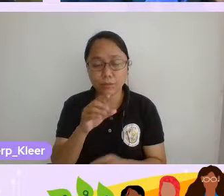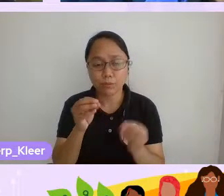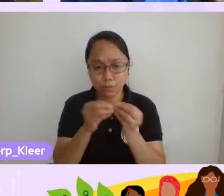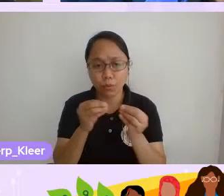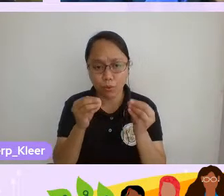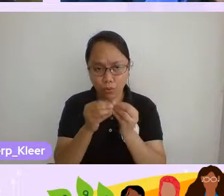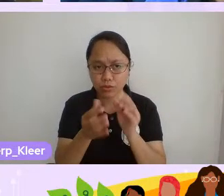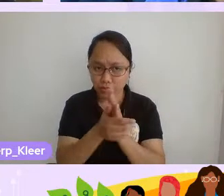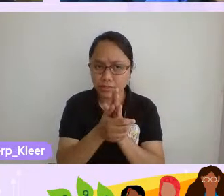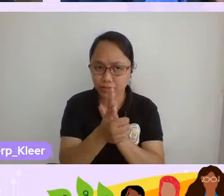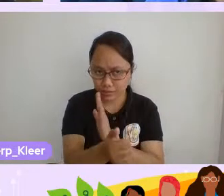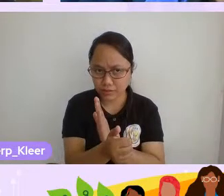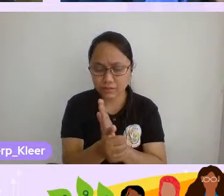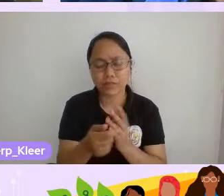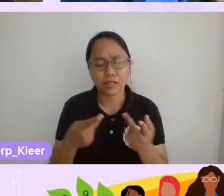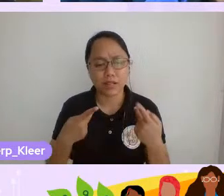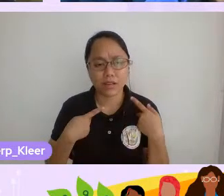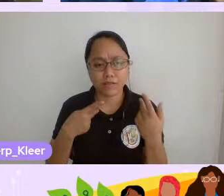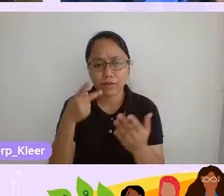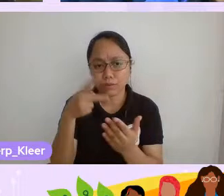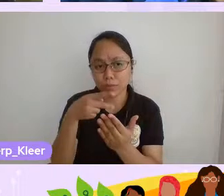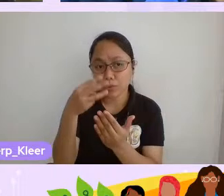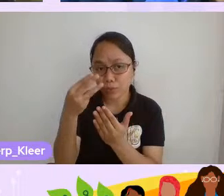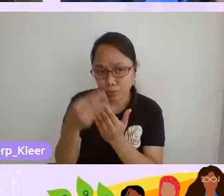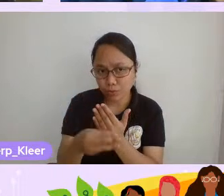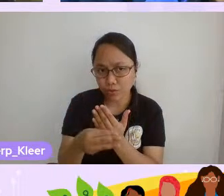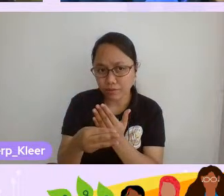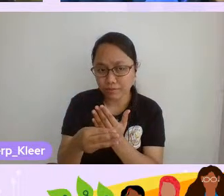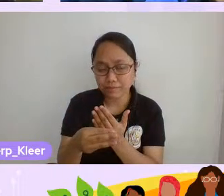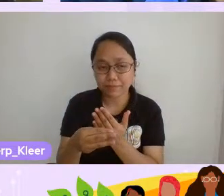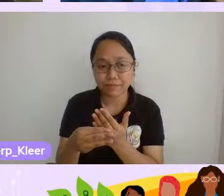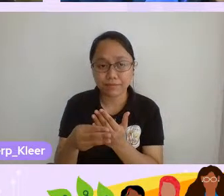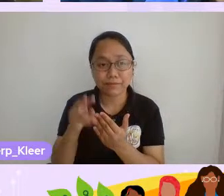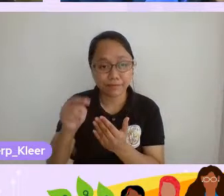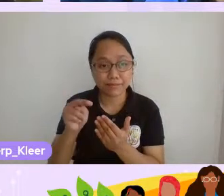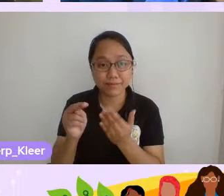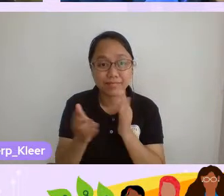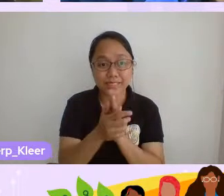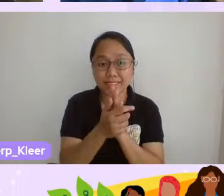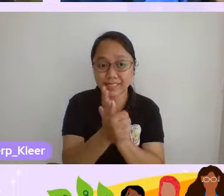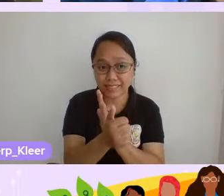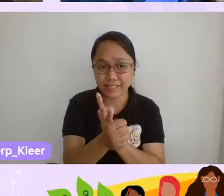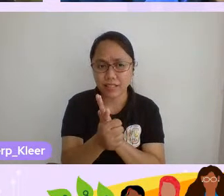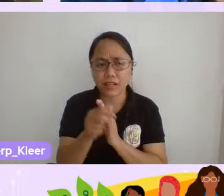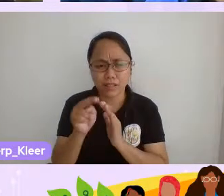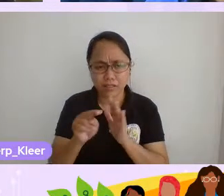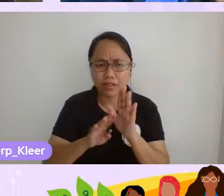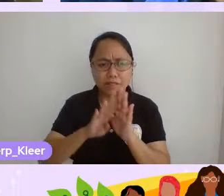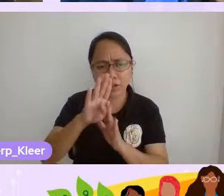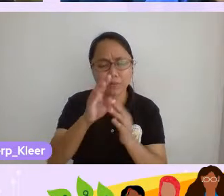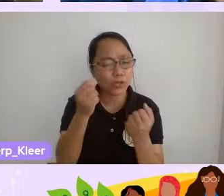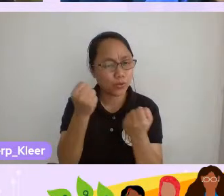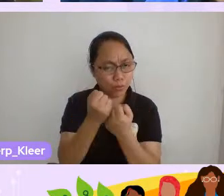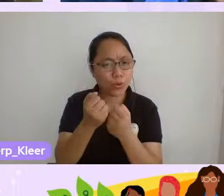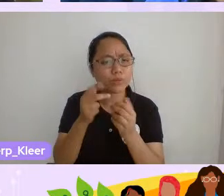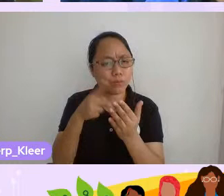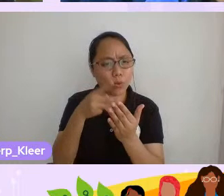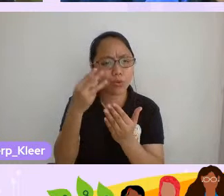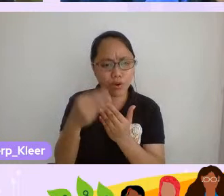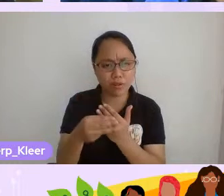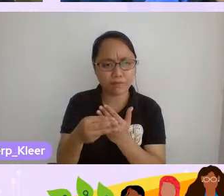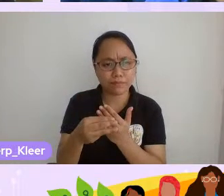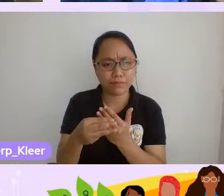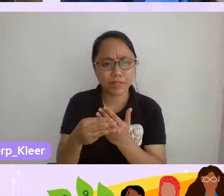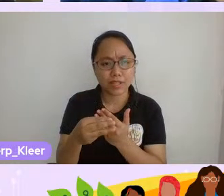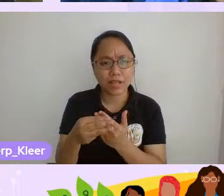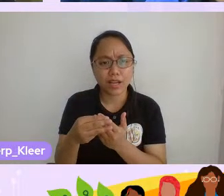not really a program. However, as I mentioned to you, since ang ating career development support program ay